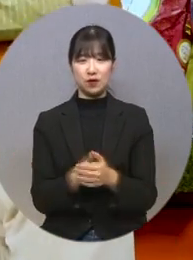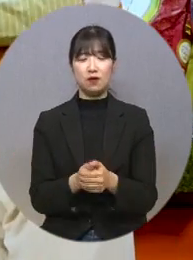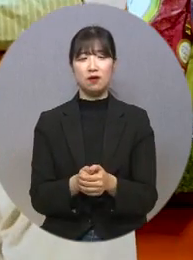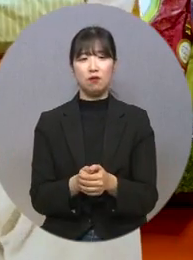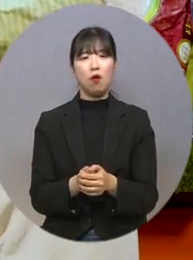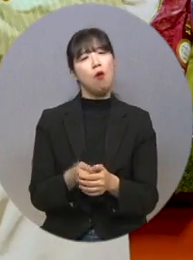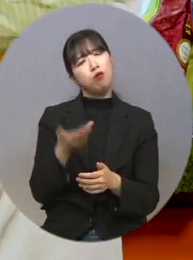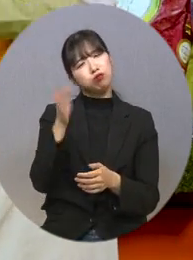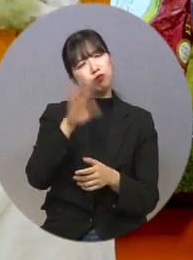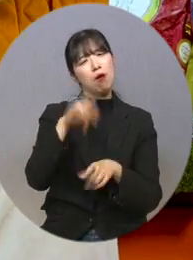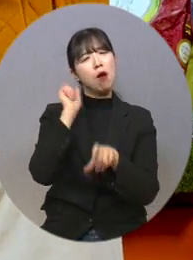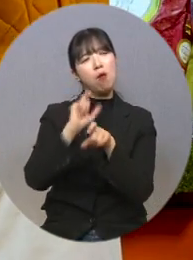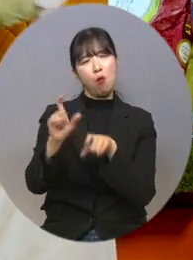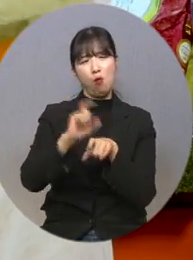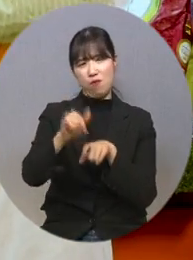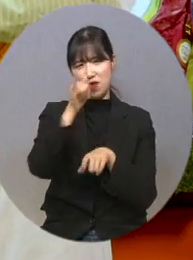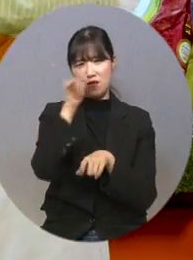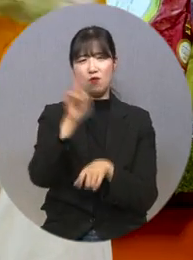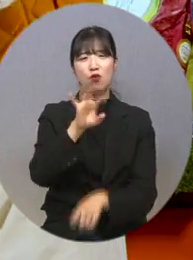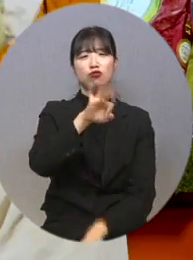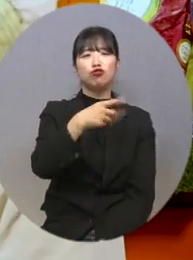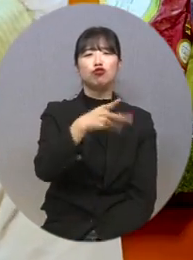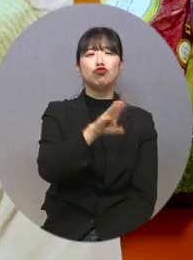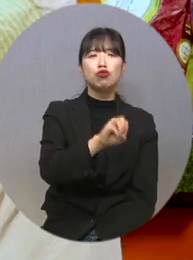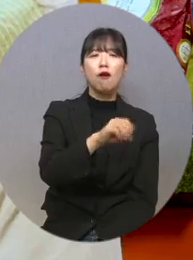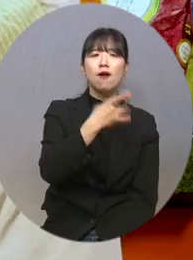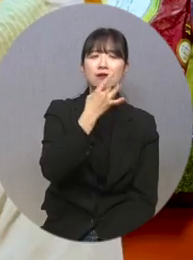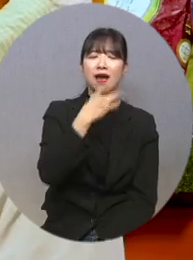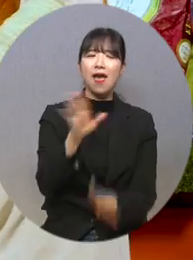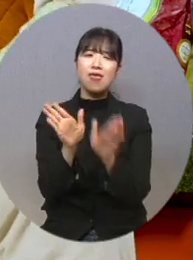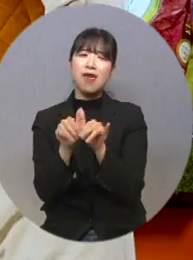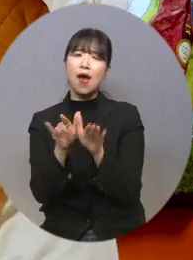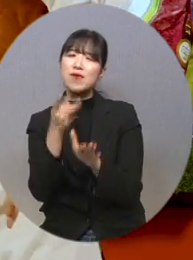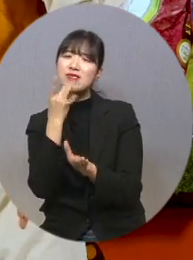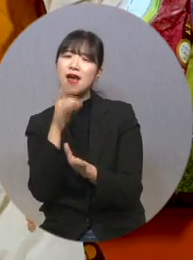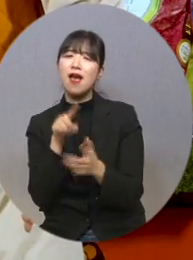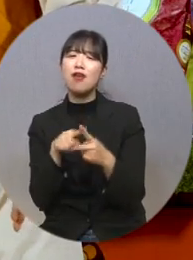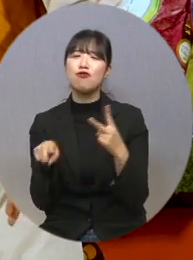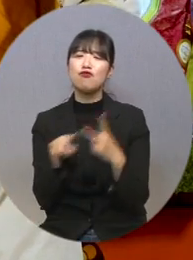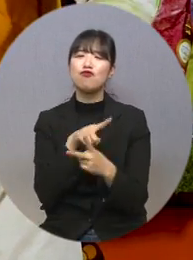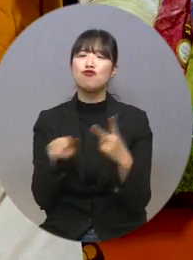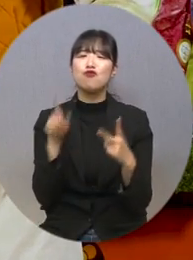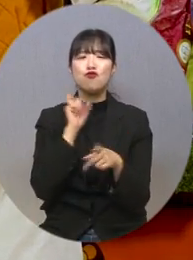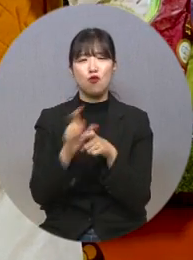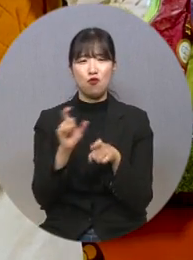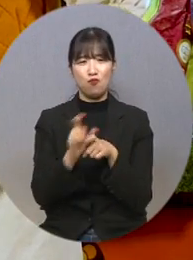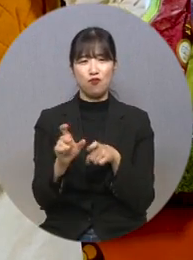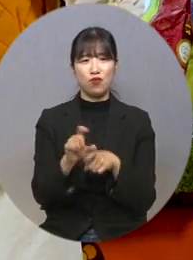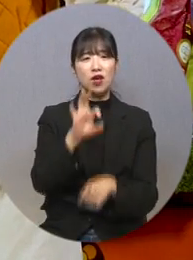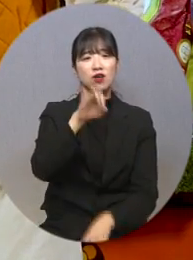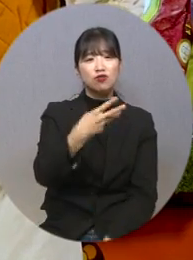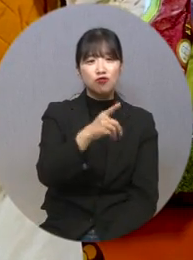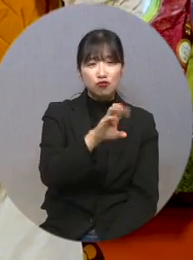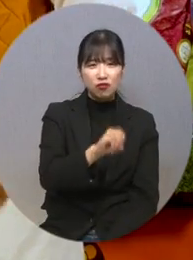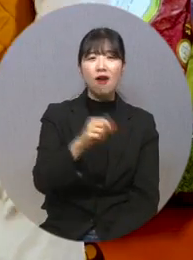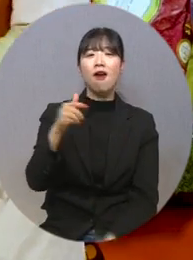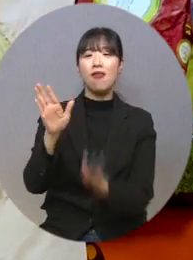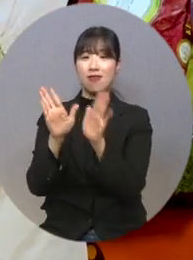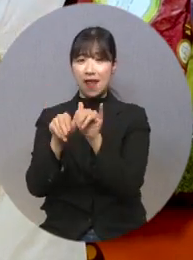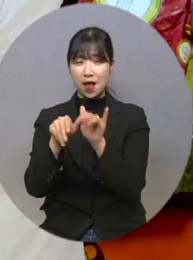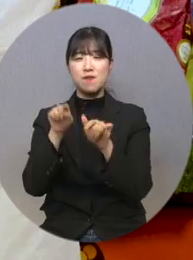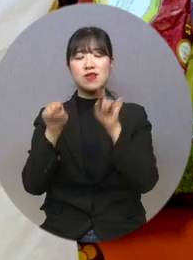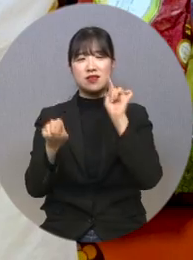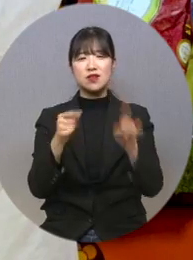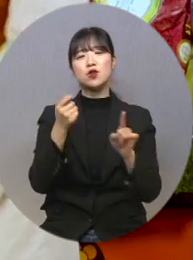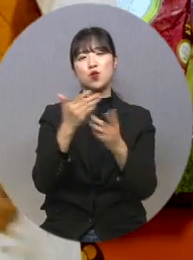그 고민될 것 같아요. 우렁쌀이냐, 나비쌀이냐. 예. 네? 예. 우렁이쌀하고 나비쌀은 품종이 약간 다르고